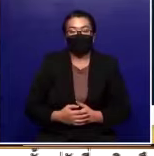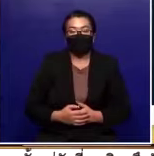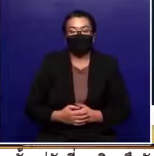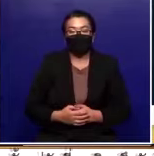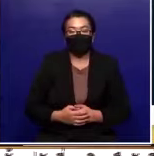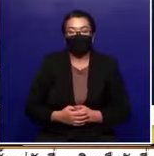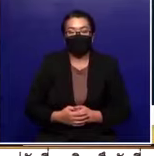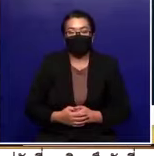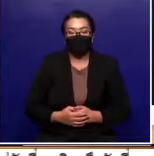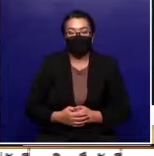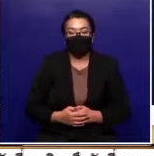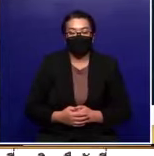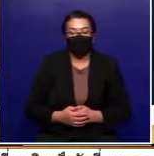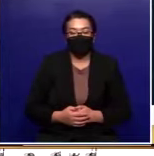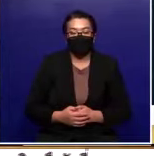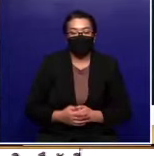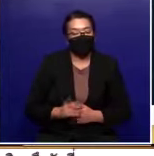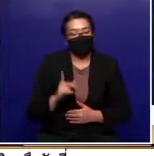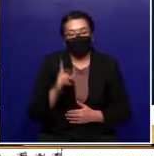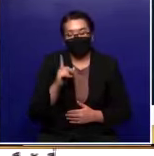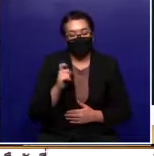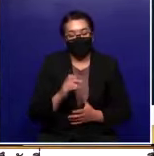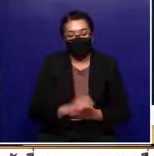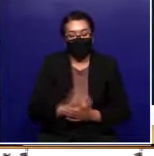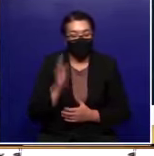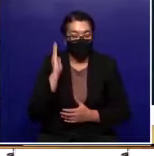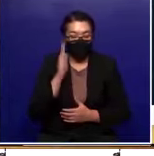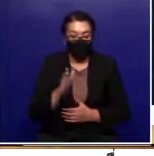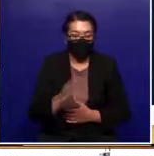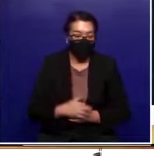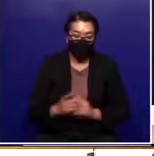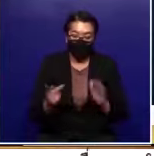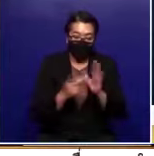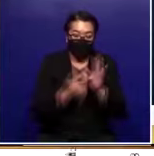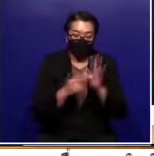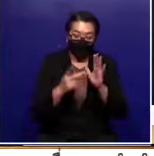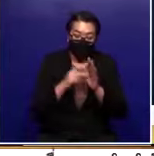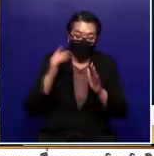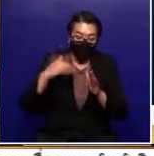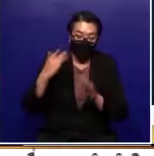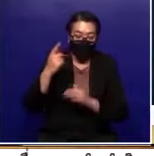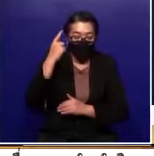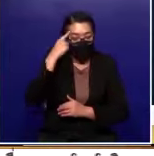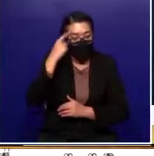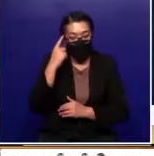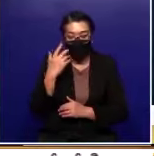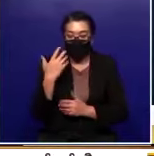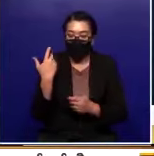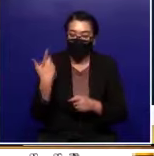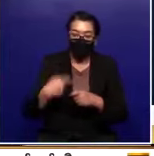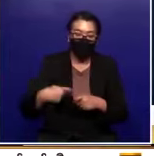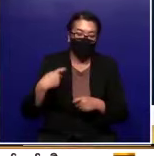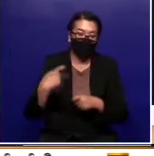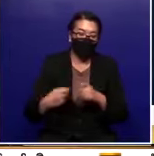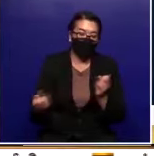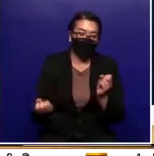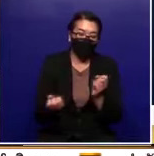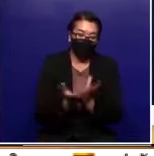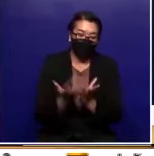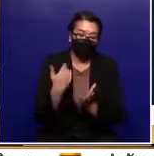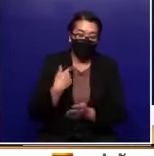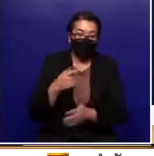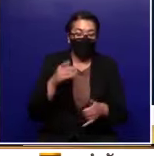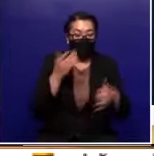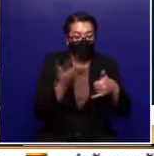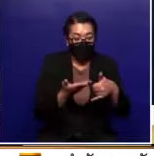ตายแน่นอนครับและที่สำคัญก็คือท่านไม่เคยสำนึกเลยนะครับว่าท่านนำบทเรียนจากการบ